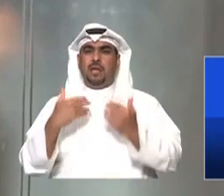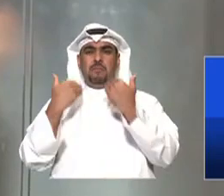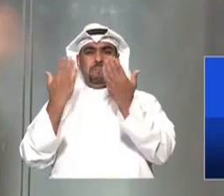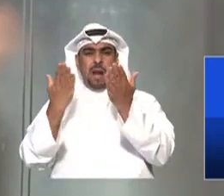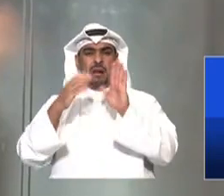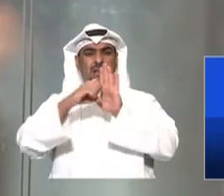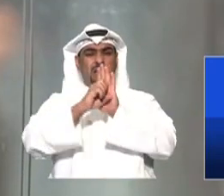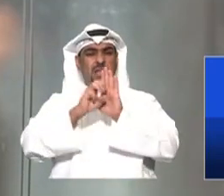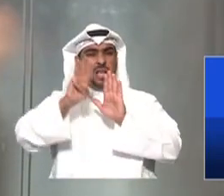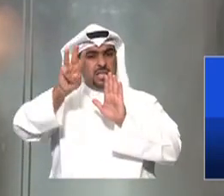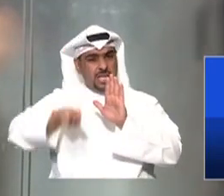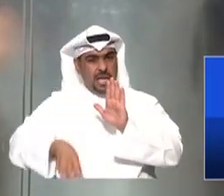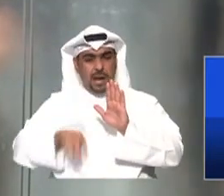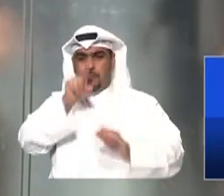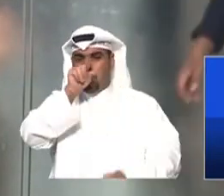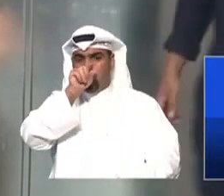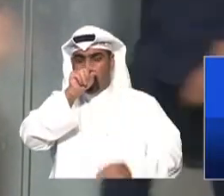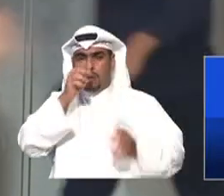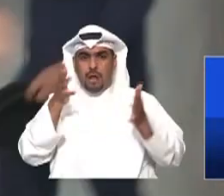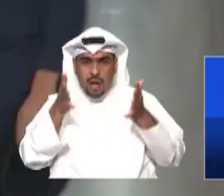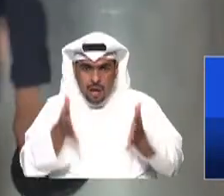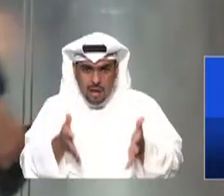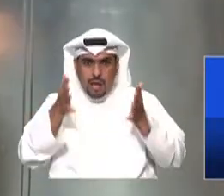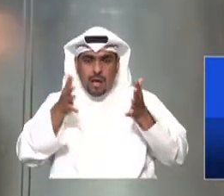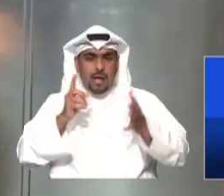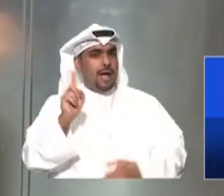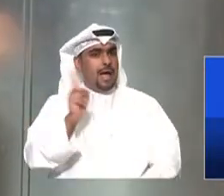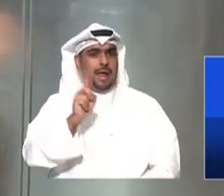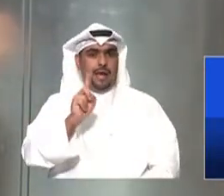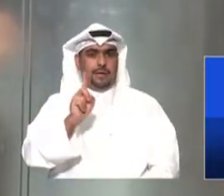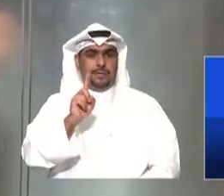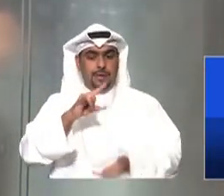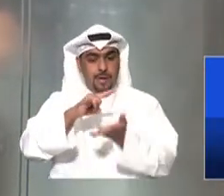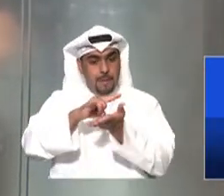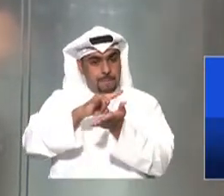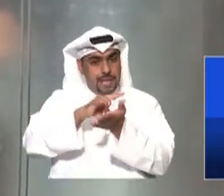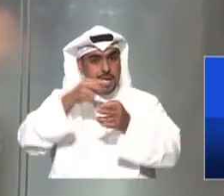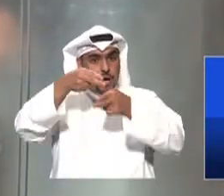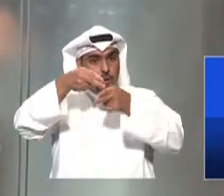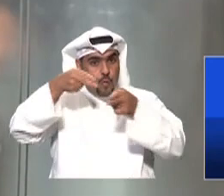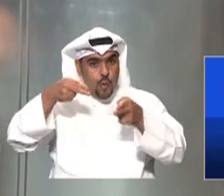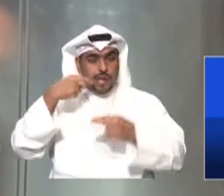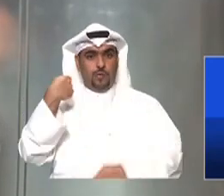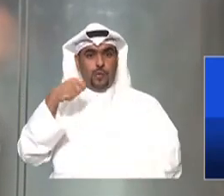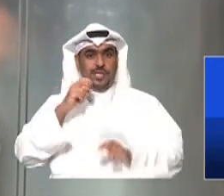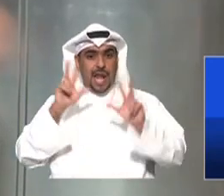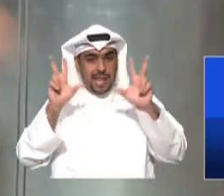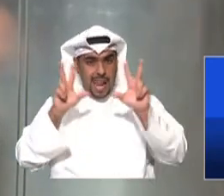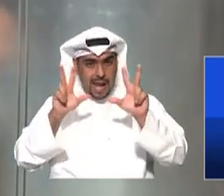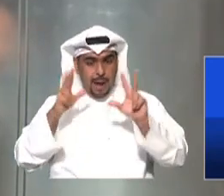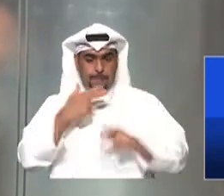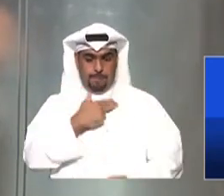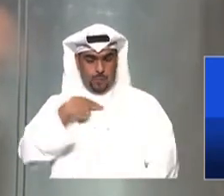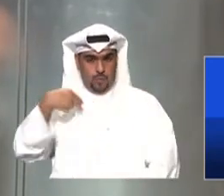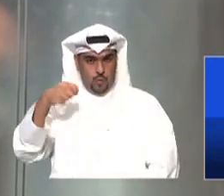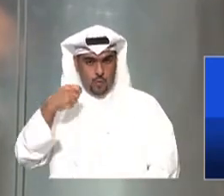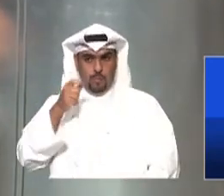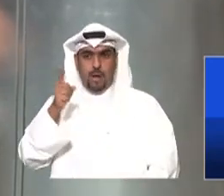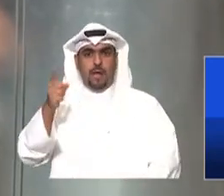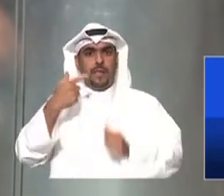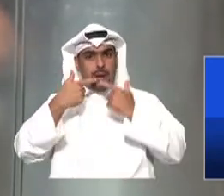تتم وياهم إجراءات ثانية تضلل أو تتوه جميع المسافرين، ونحرص على التزام في